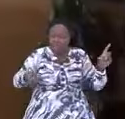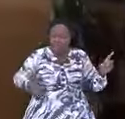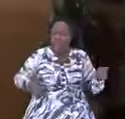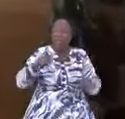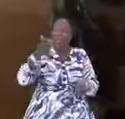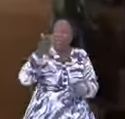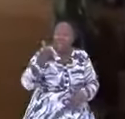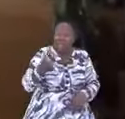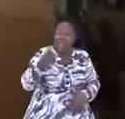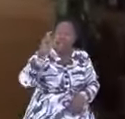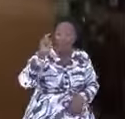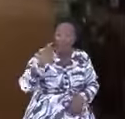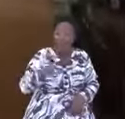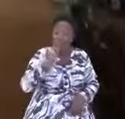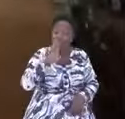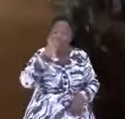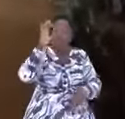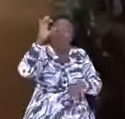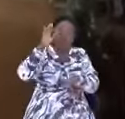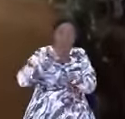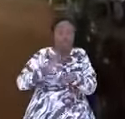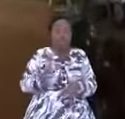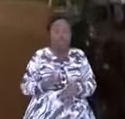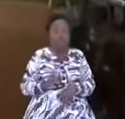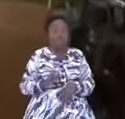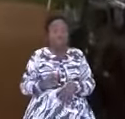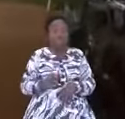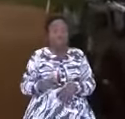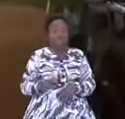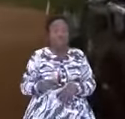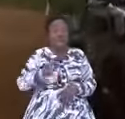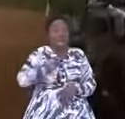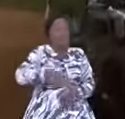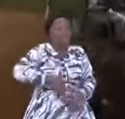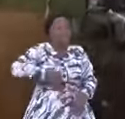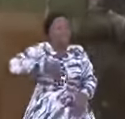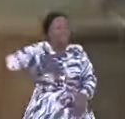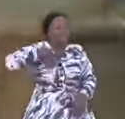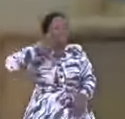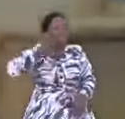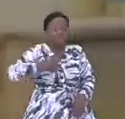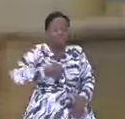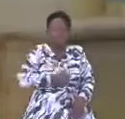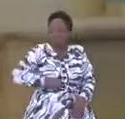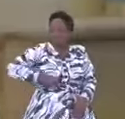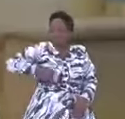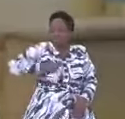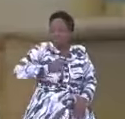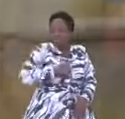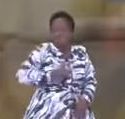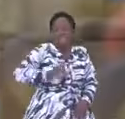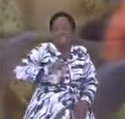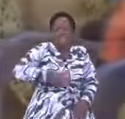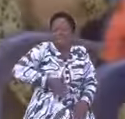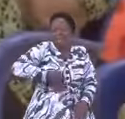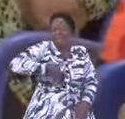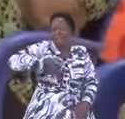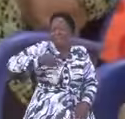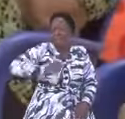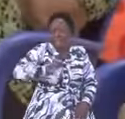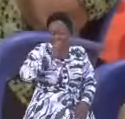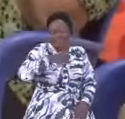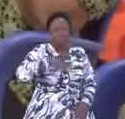à je me sens attristé la conviction je sens que je suis sale au sein des choses que j'ai faites être mûr en salle